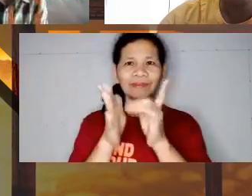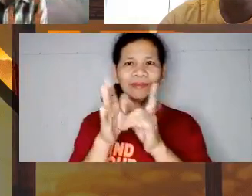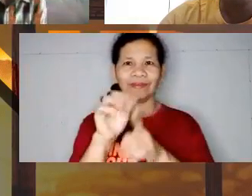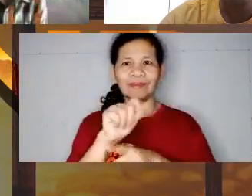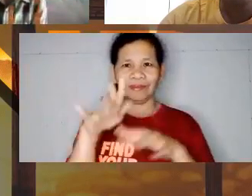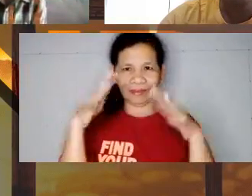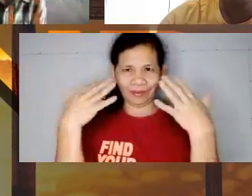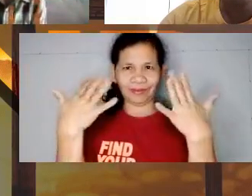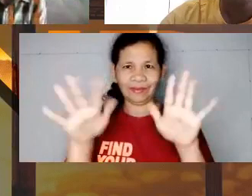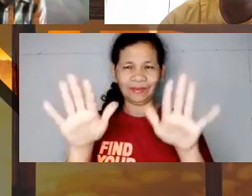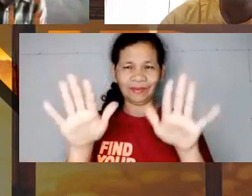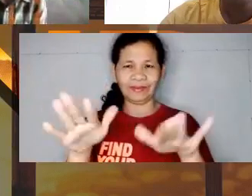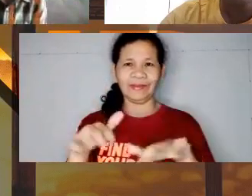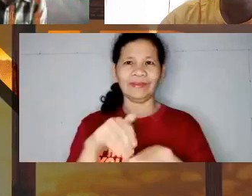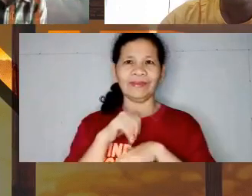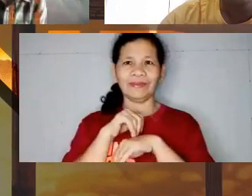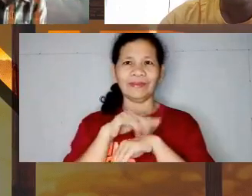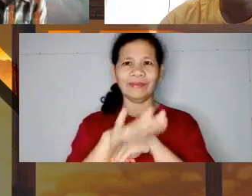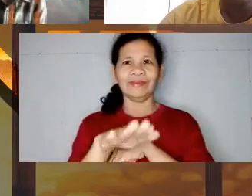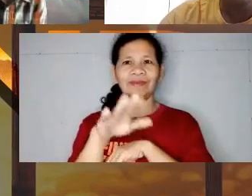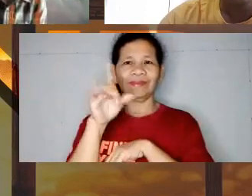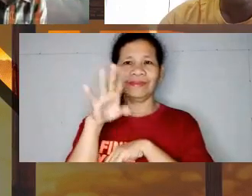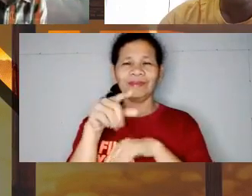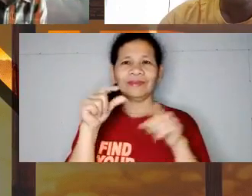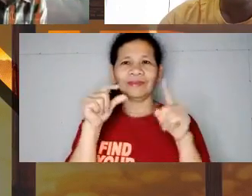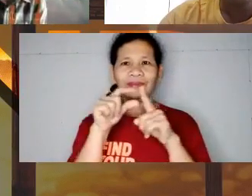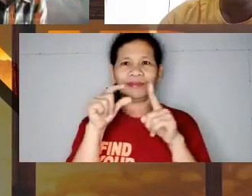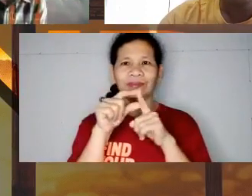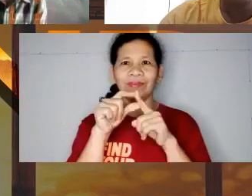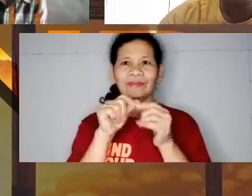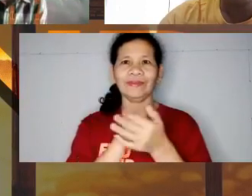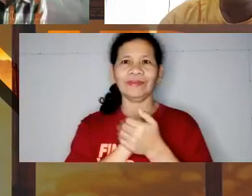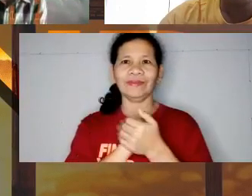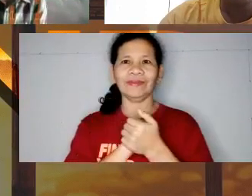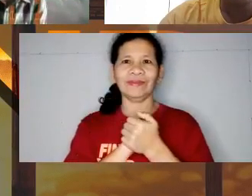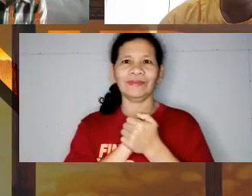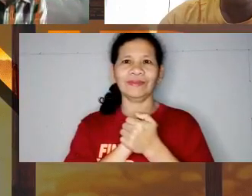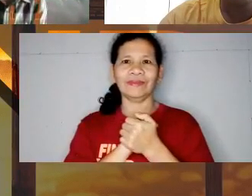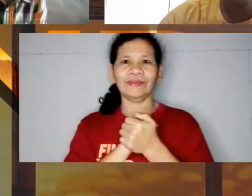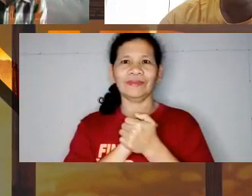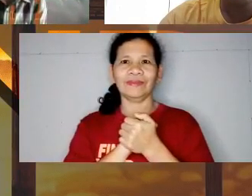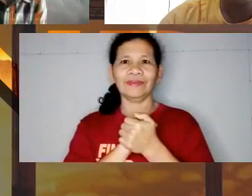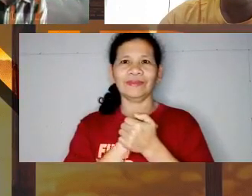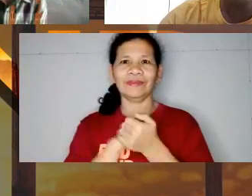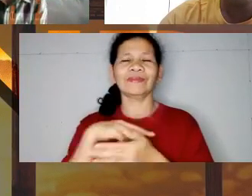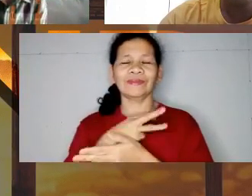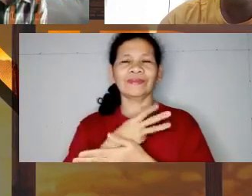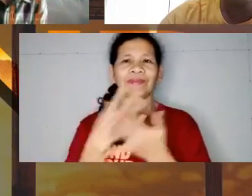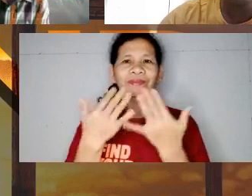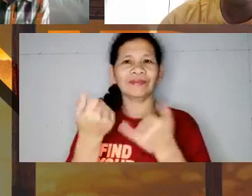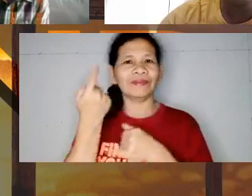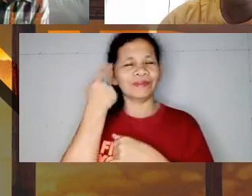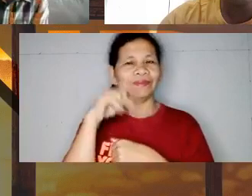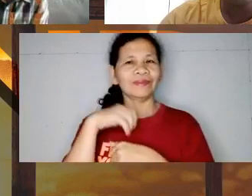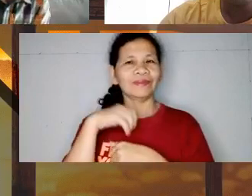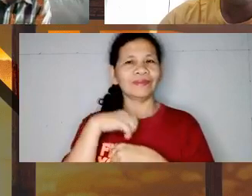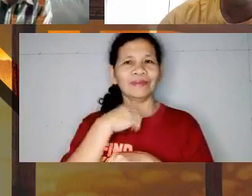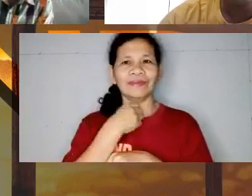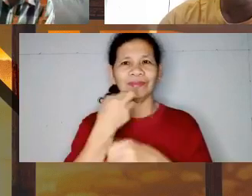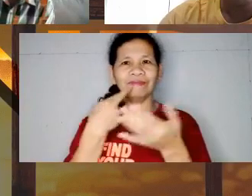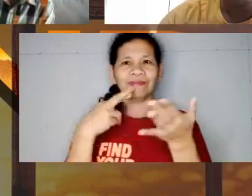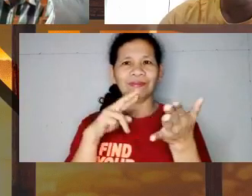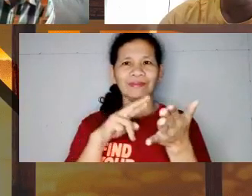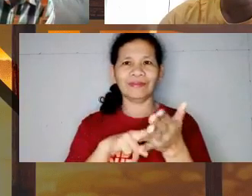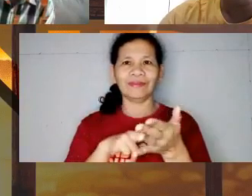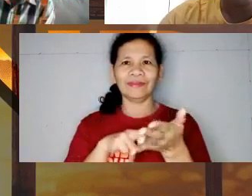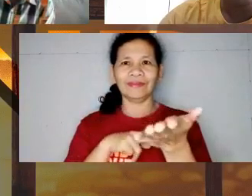naihayag sa umagang ito ang mensahe ng ating Panginoong Diyos. At tayo dadako po sa ating mga refleksyon, ating pakinggan